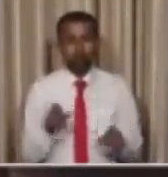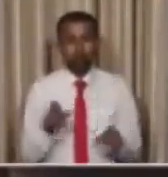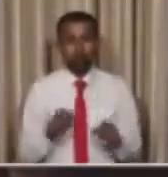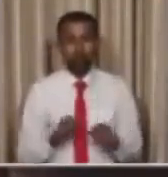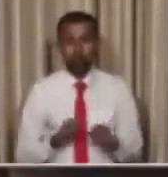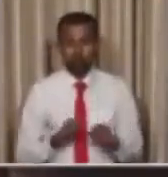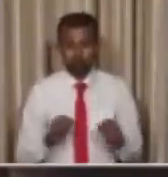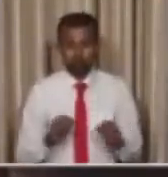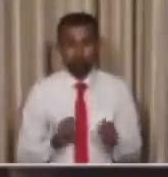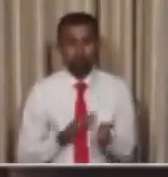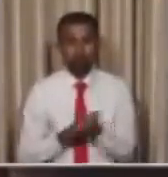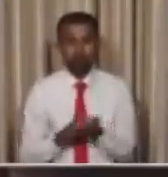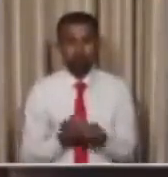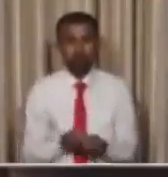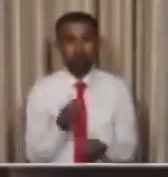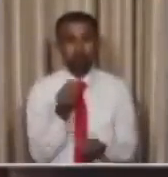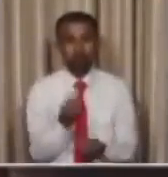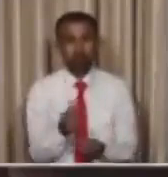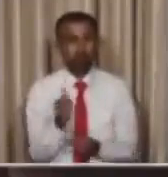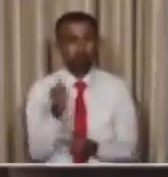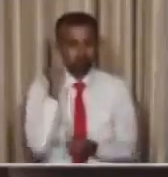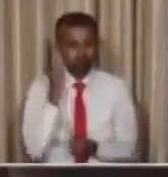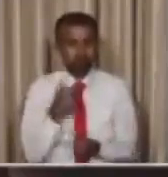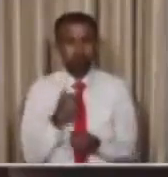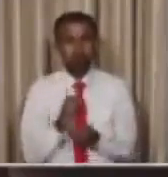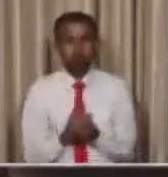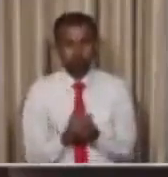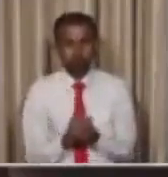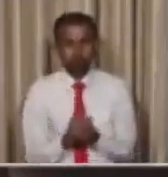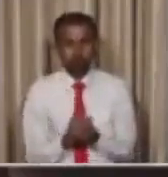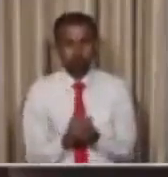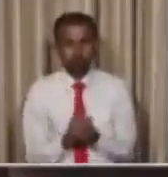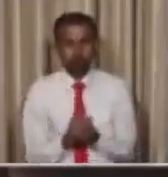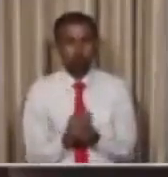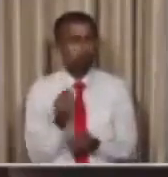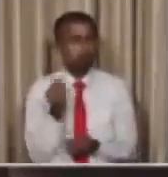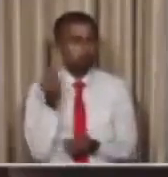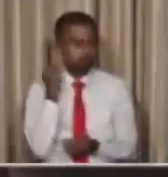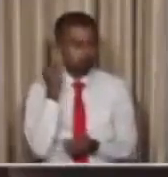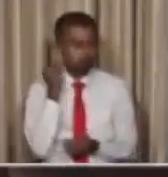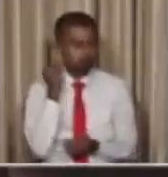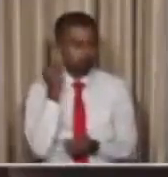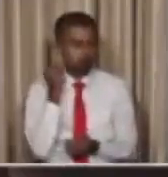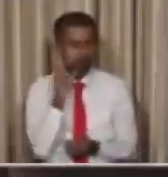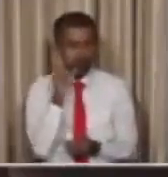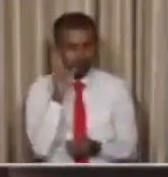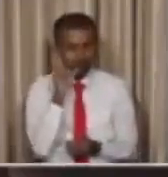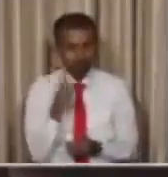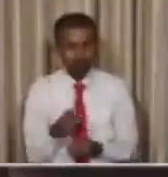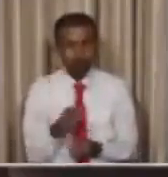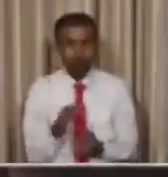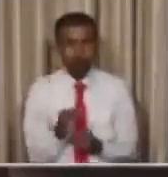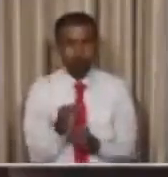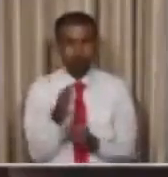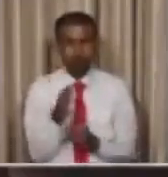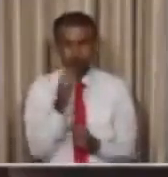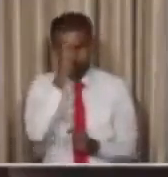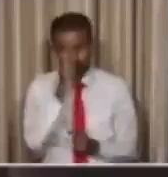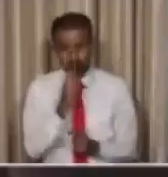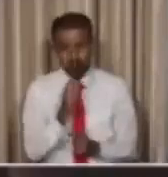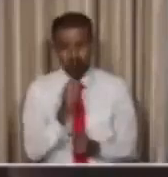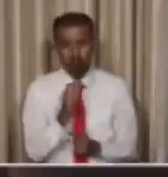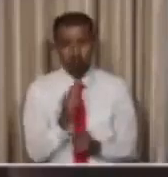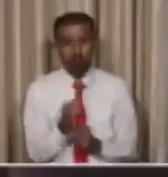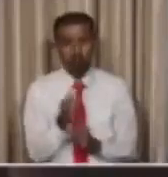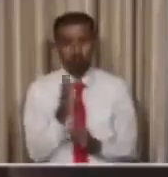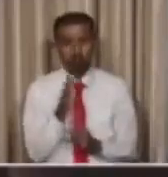අරගලයට සහයෝගය ලබා දීපු ඉතිහාසයක් අපිට තිබෙනවා. ඒක අපි මෑත ඉතිහාසයේදී අපි බැලුවොත් ආර් ප්‍රේමදාස මැතිතුමා ජනාධිපති වෙලා